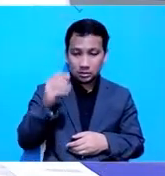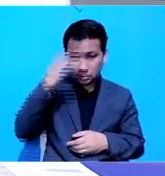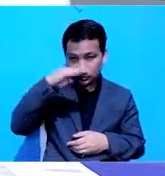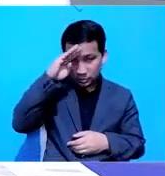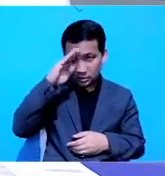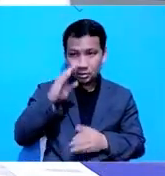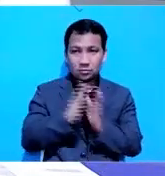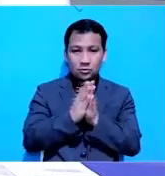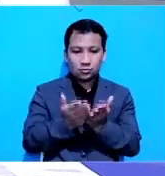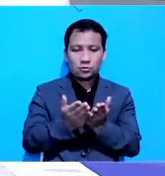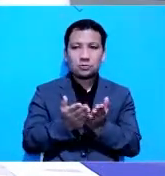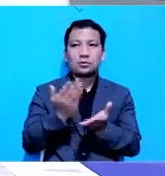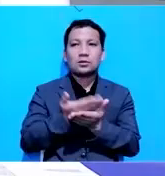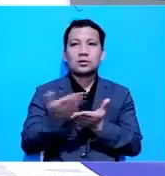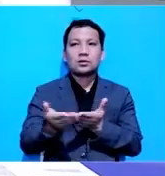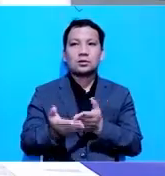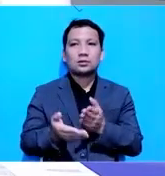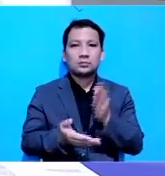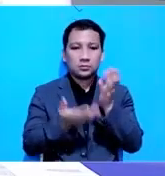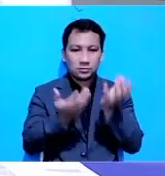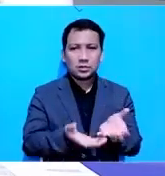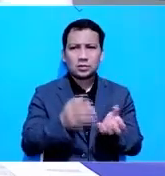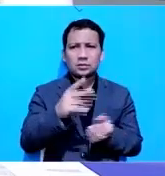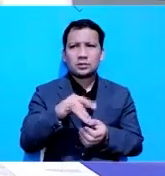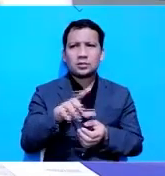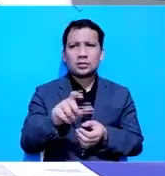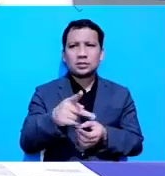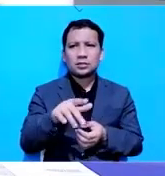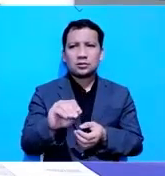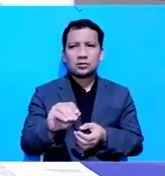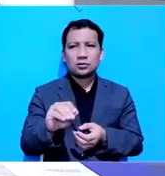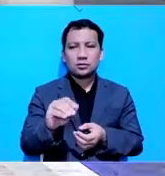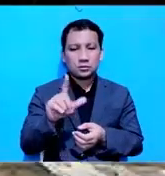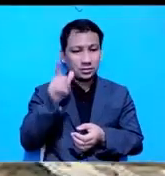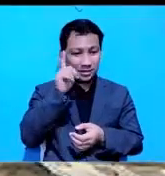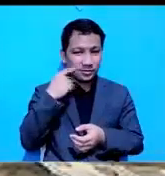pwedeng mabili ng per kilo. Nasa frontline ng balitang yan, si Laila Pangilinan.